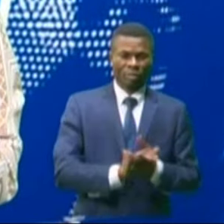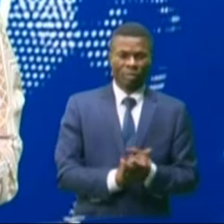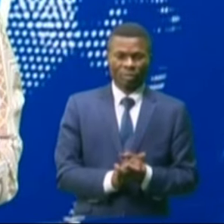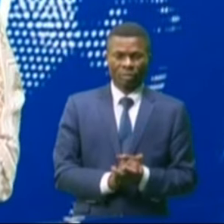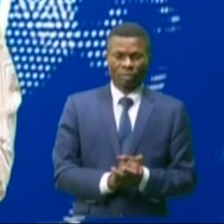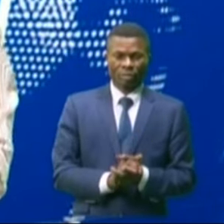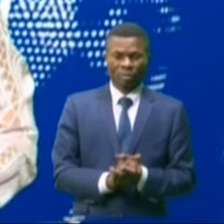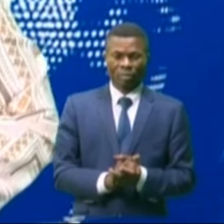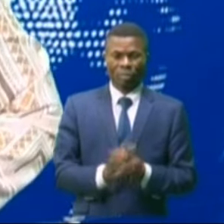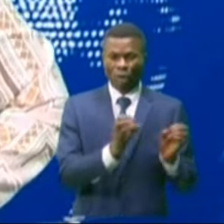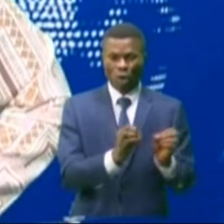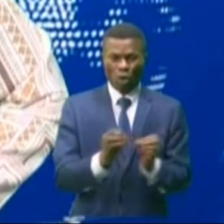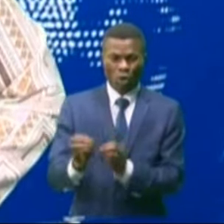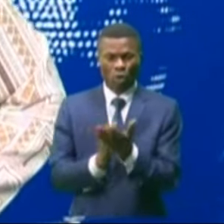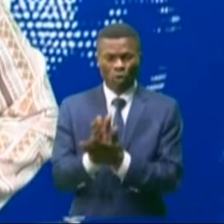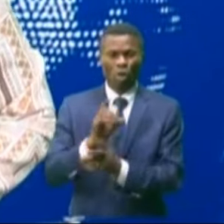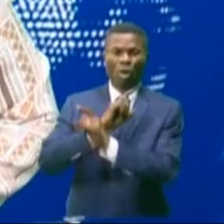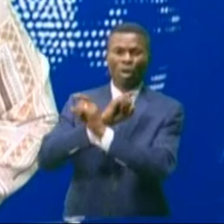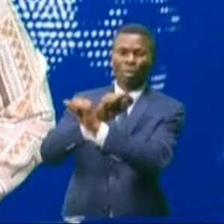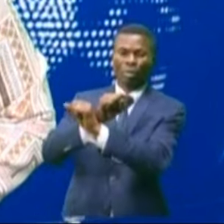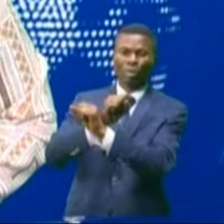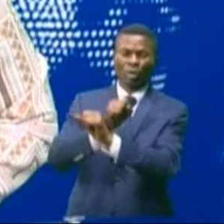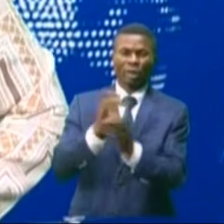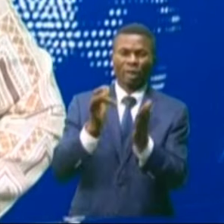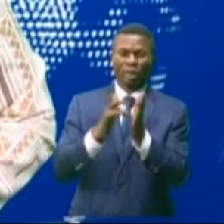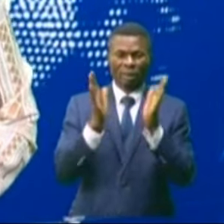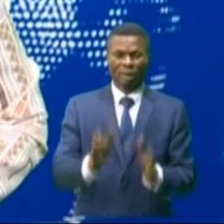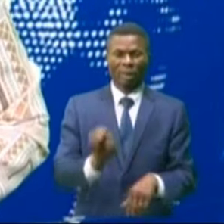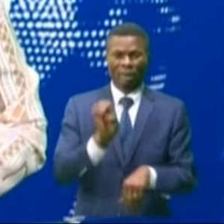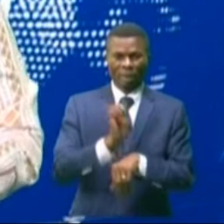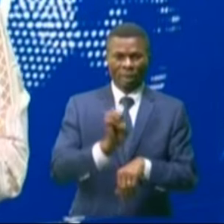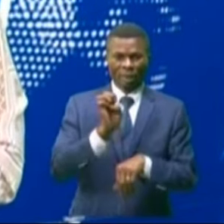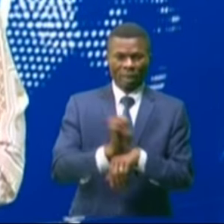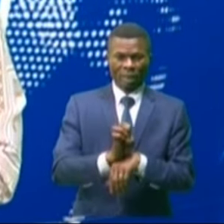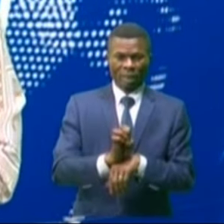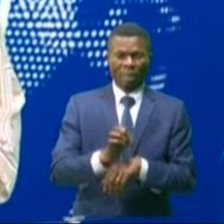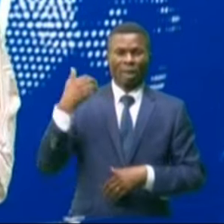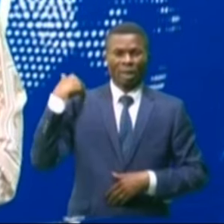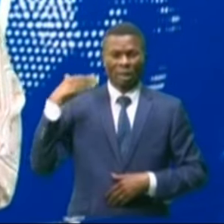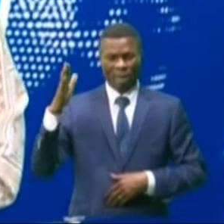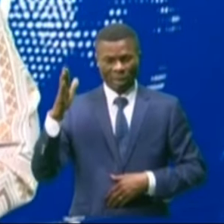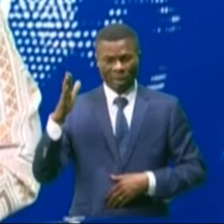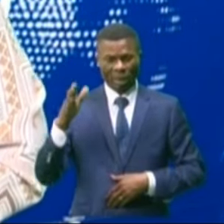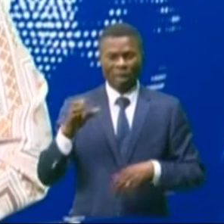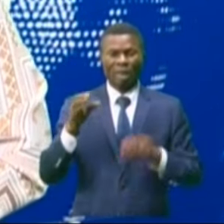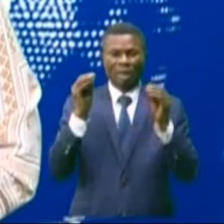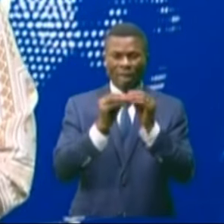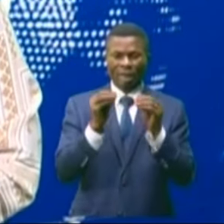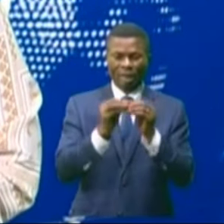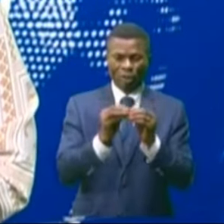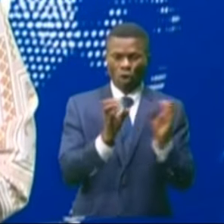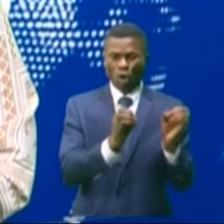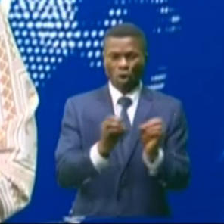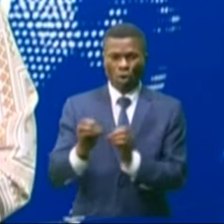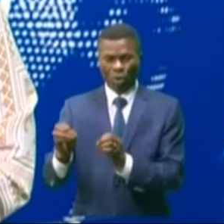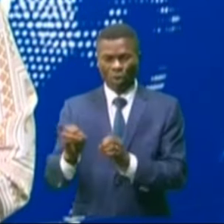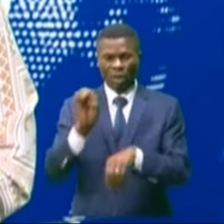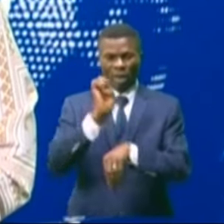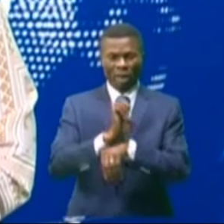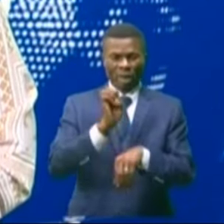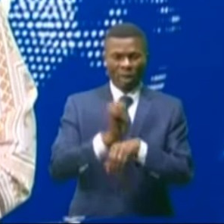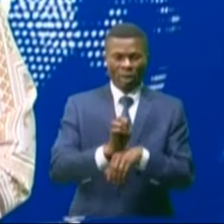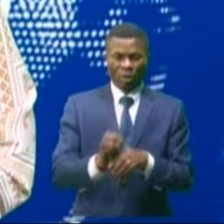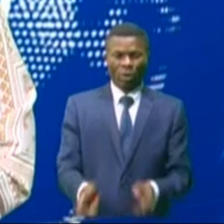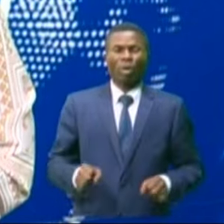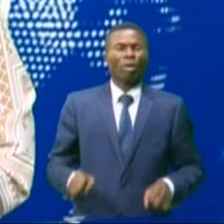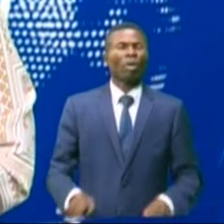Mettre de l'ordre et protéger les fidèles, l'Église et l'État, c'est l'essentiel de la réunion organisée par l'Église de réveil